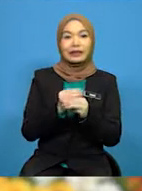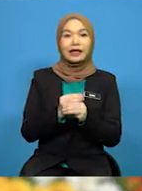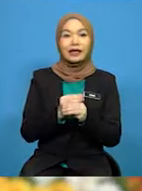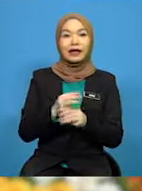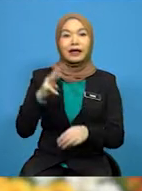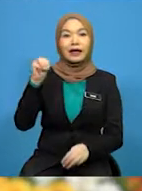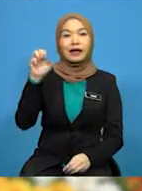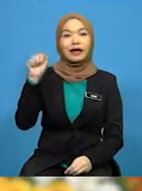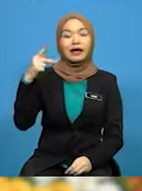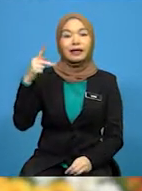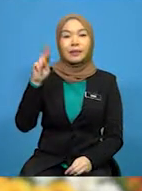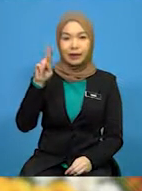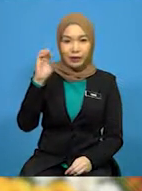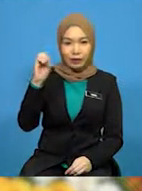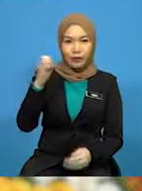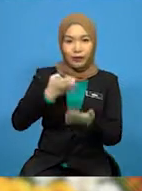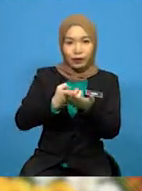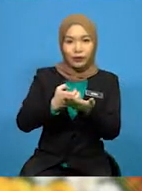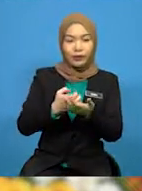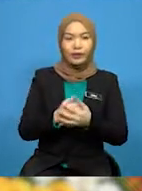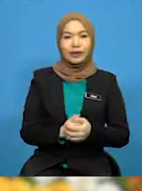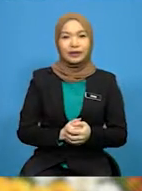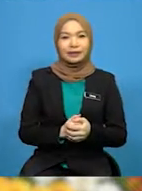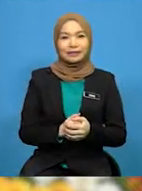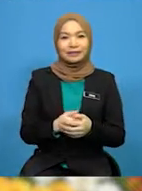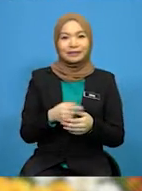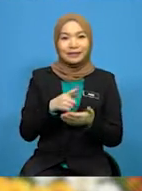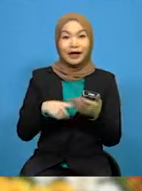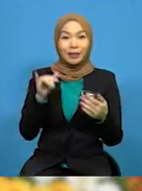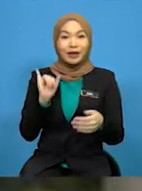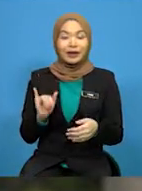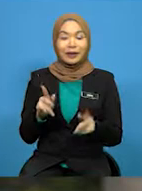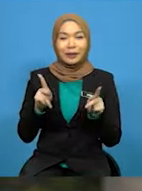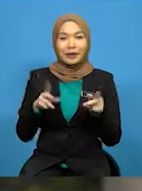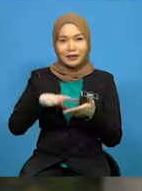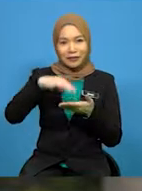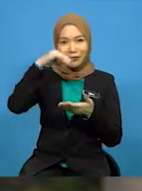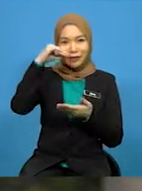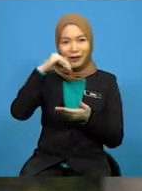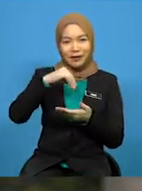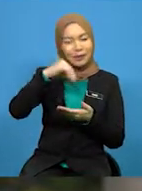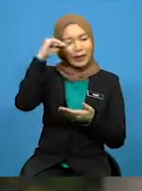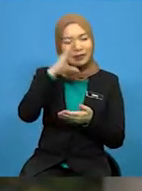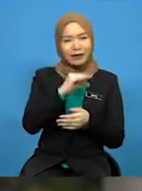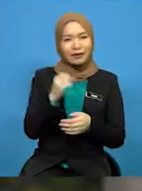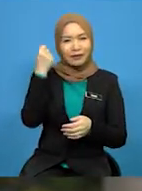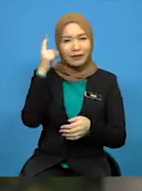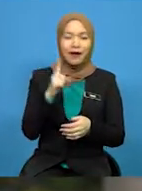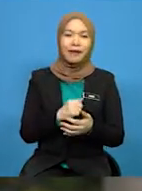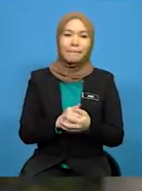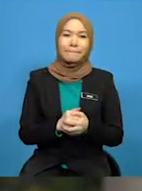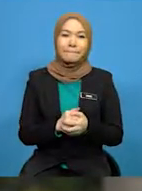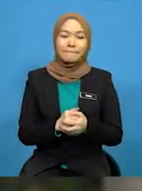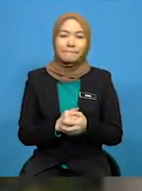Baiklah pelajar. Apa pelajar faham ya tentang perkataan isu? Jadi baiklah, ya, isu ini ialah